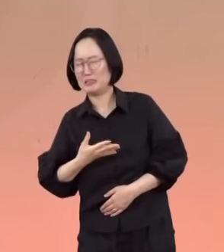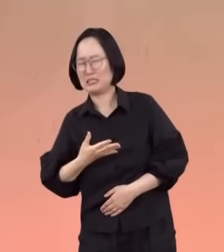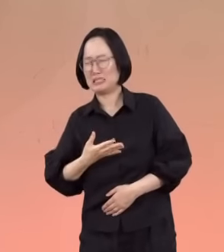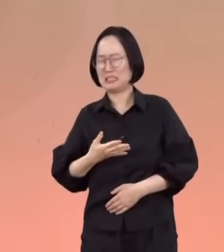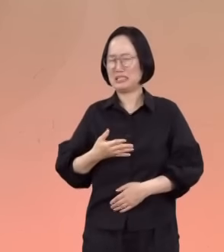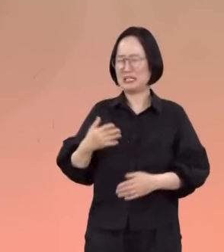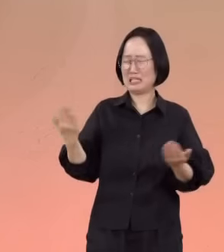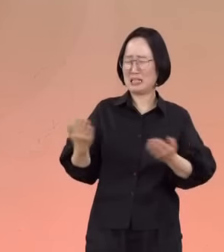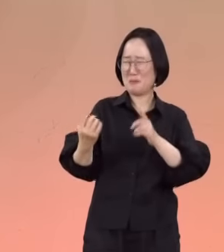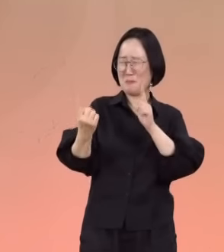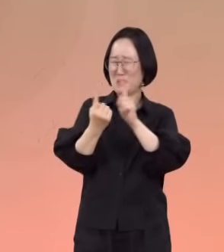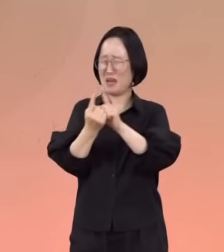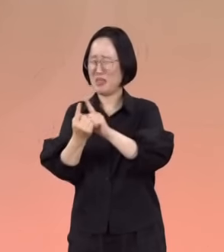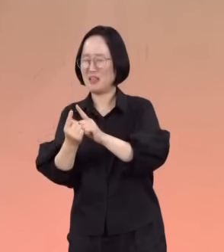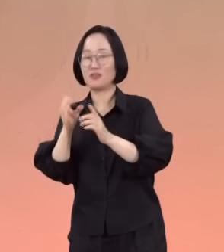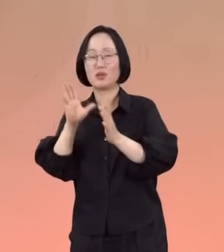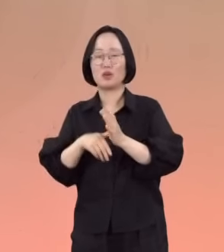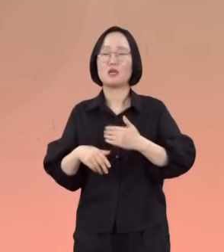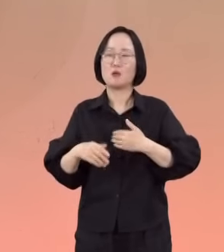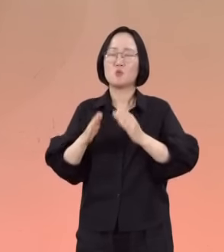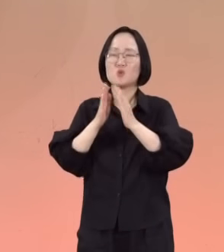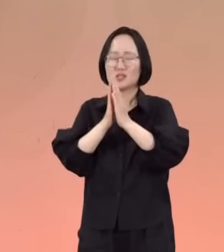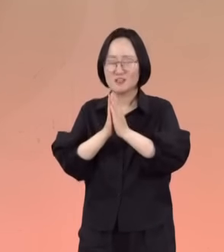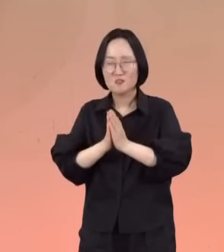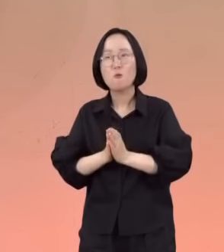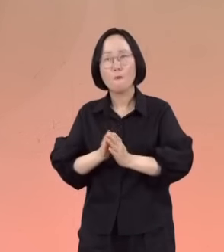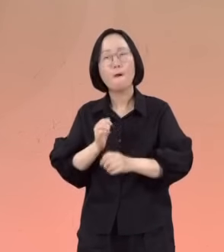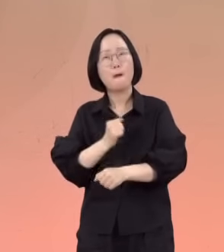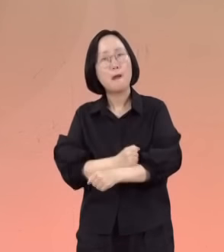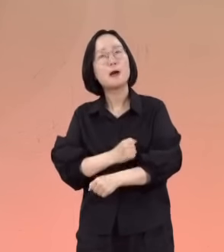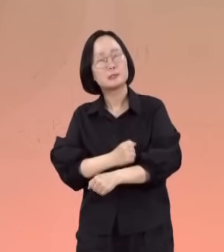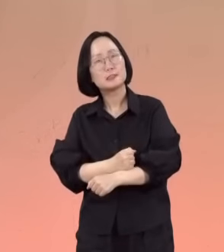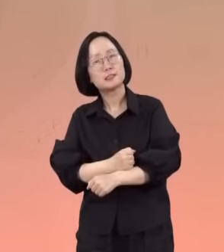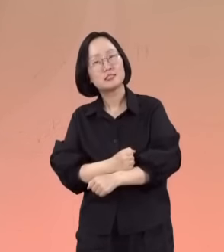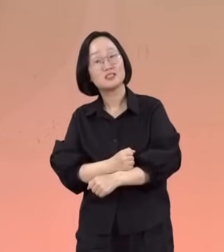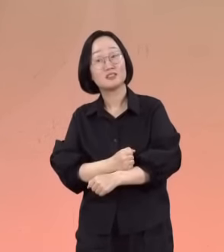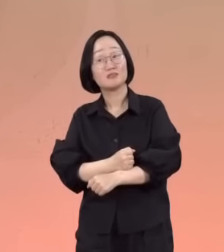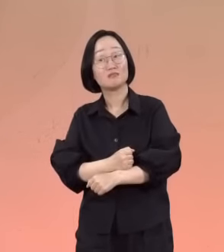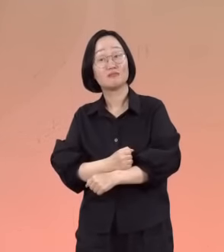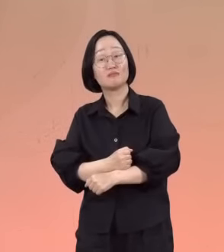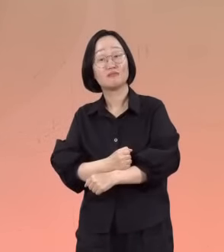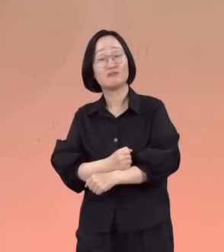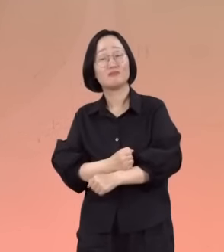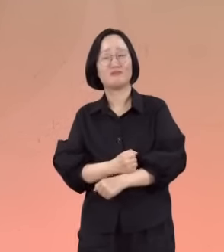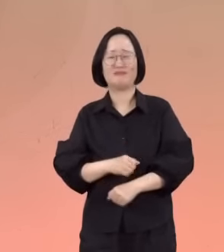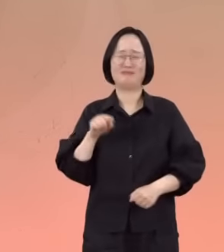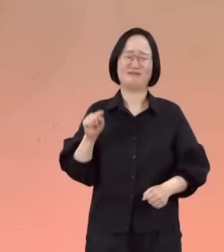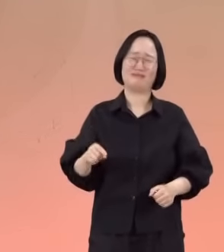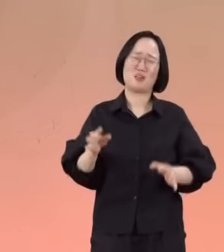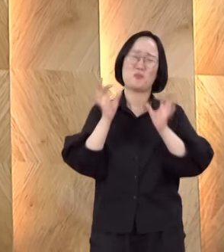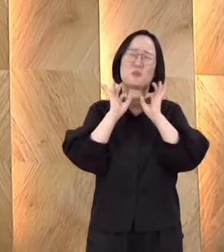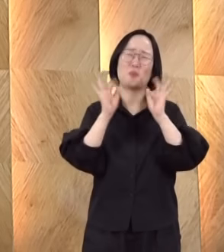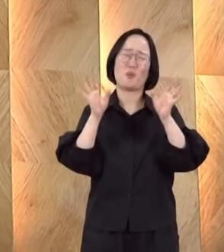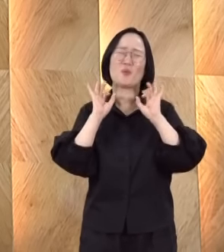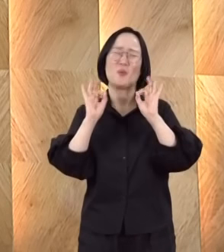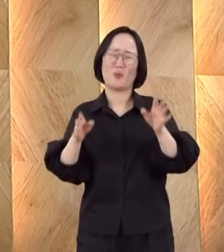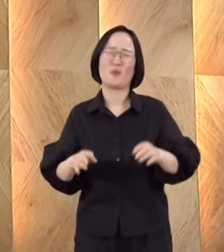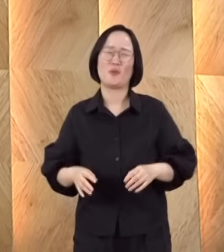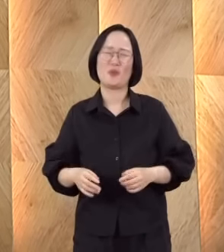생기면 나도 기도해야겠다 이렇게 얘기하더라 이게 포교해 여러분 이게 포기입니다